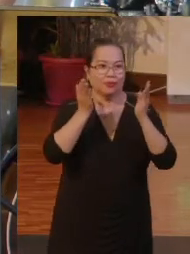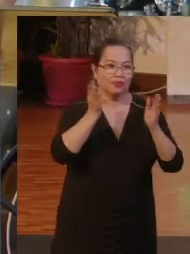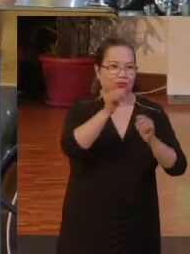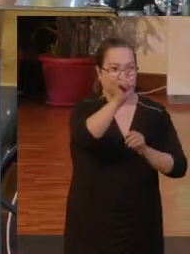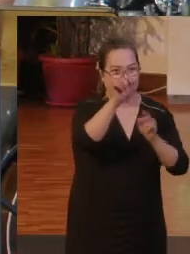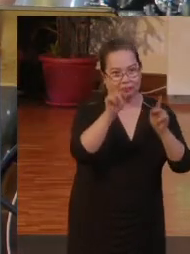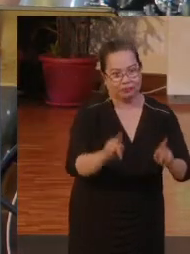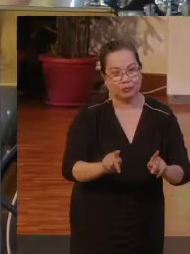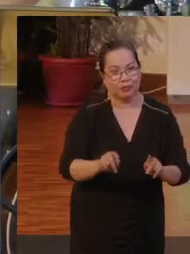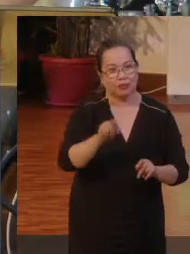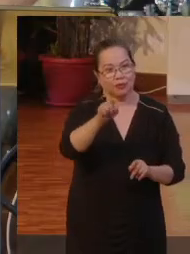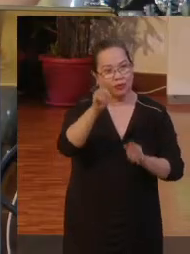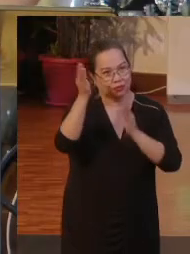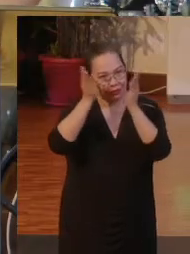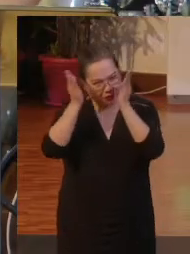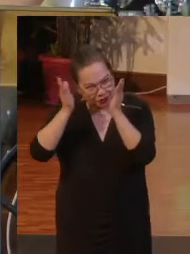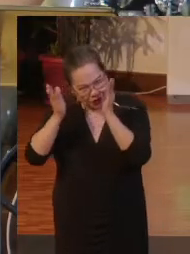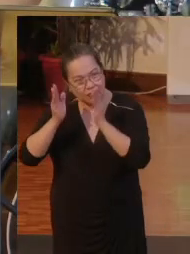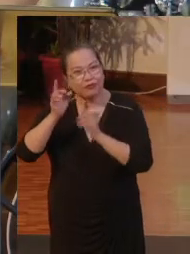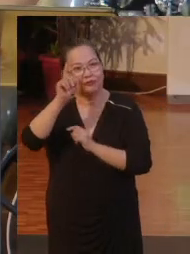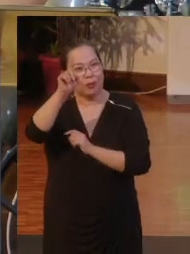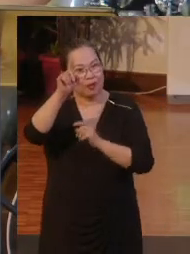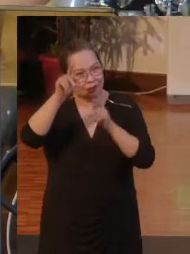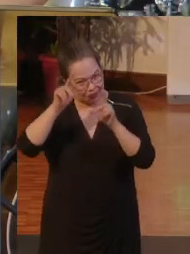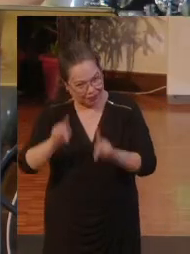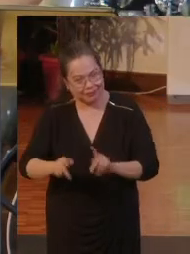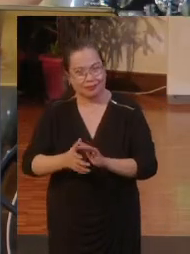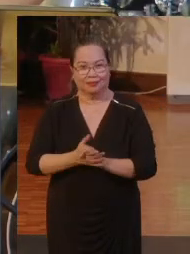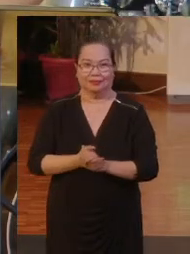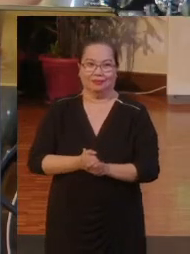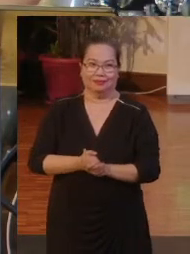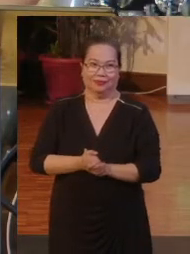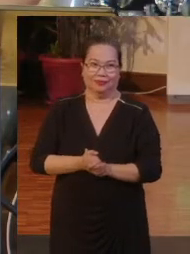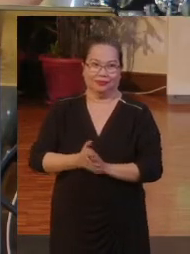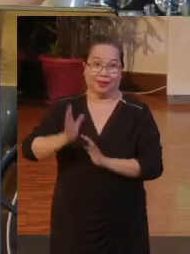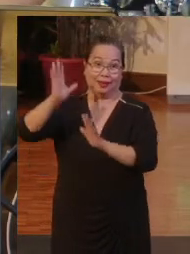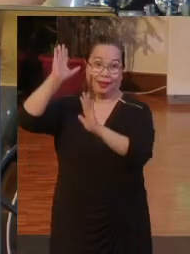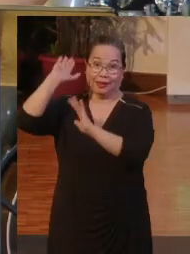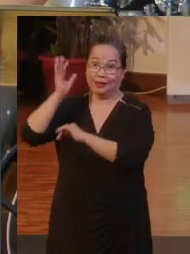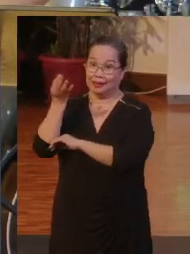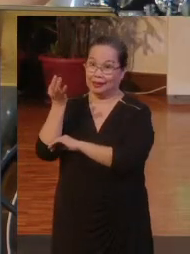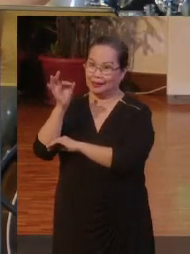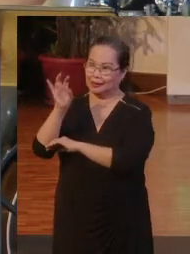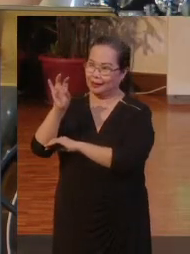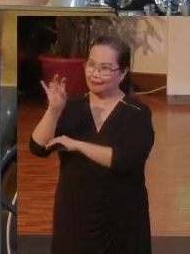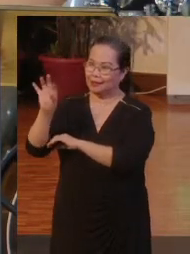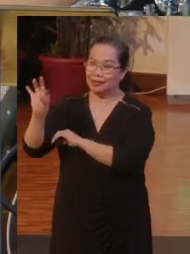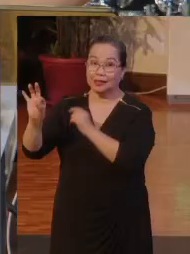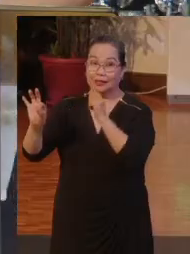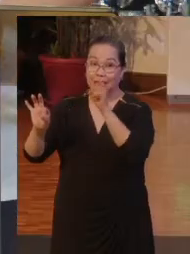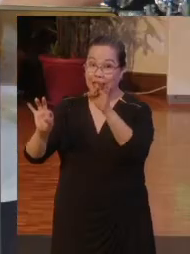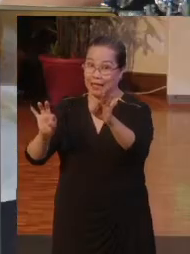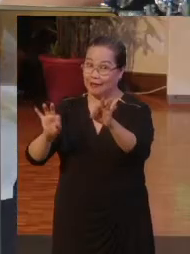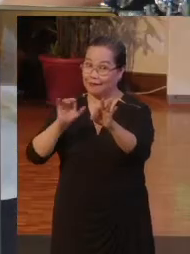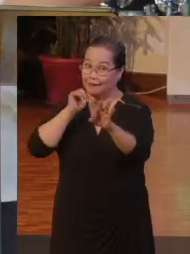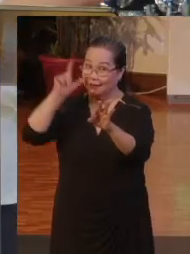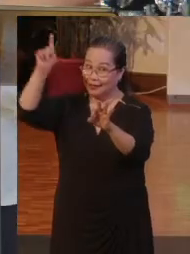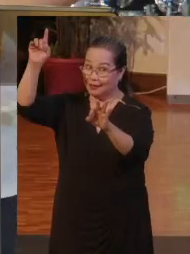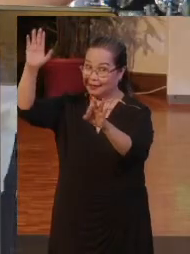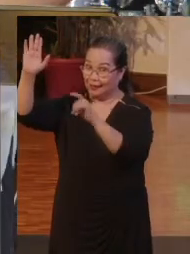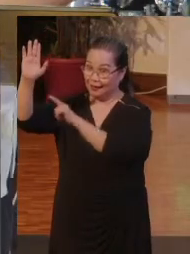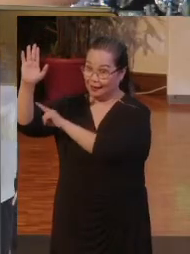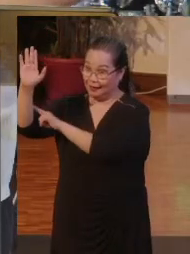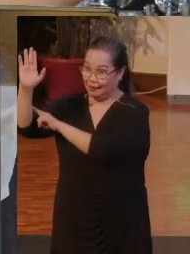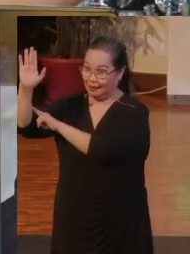somebody. You gotta serve somebody, sabi ni Bob Dylan no 1979. At tunay yun, kung hindi ang Diyos,